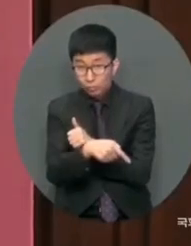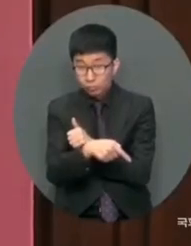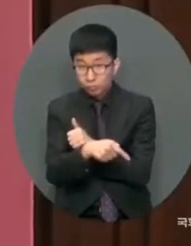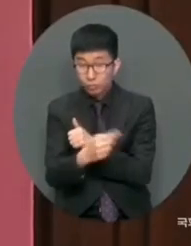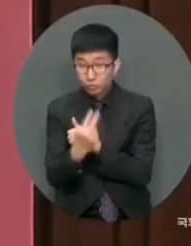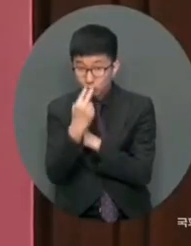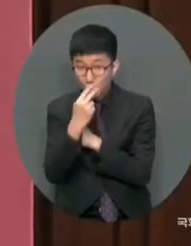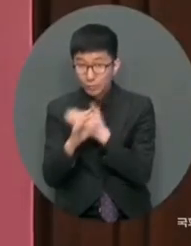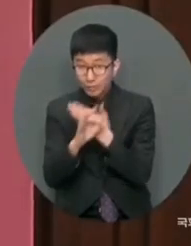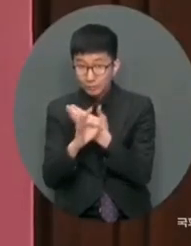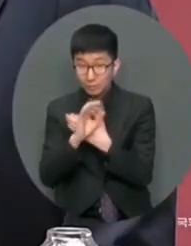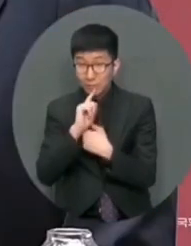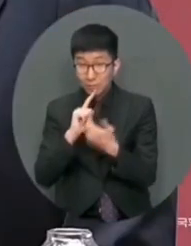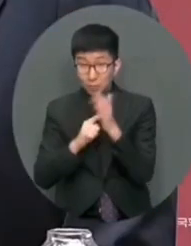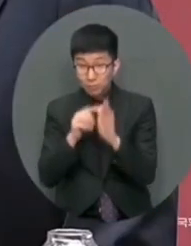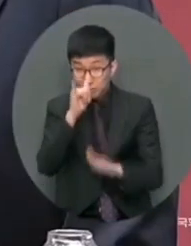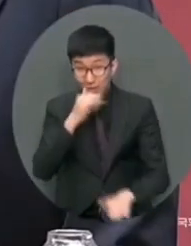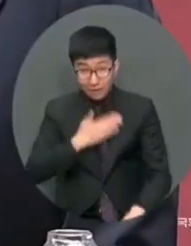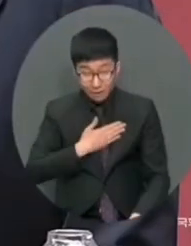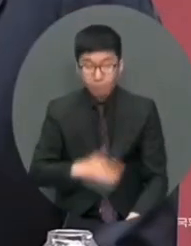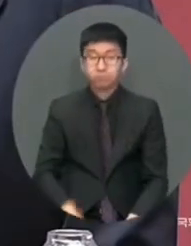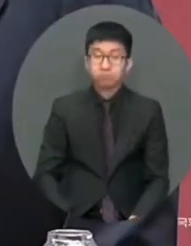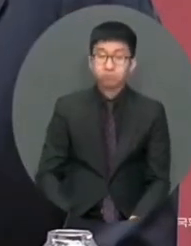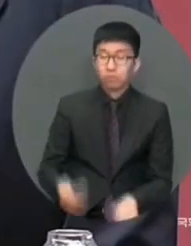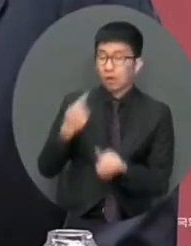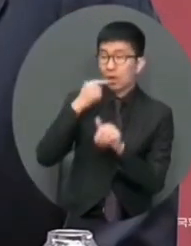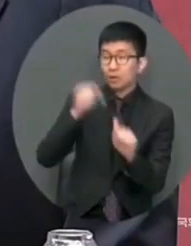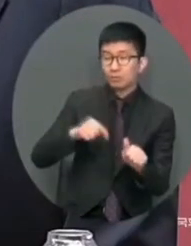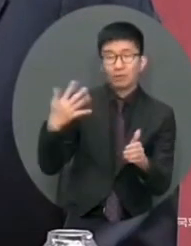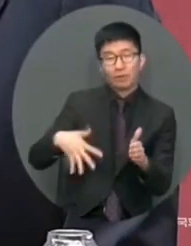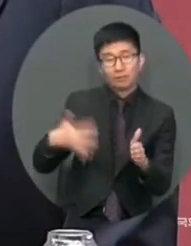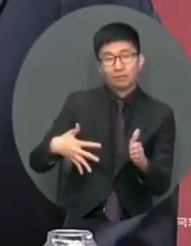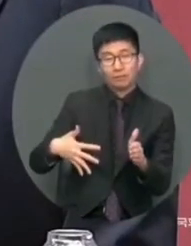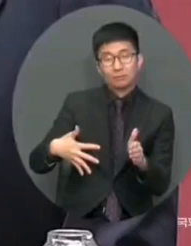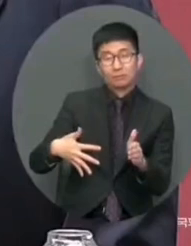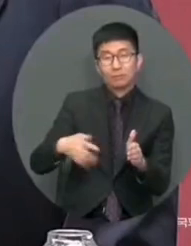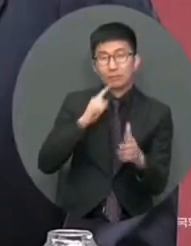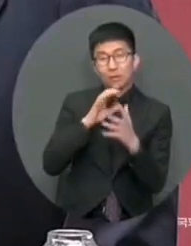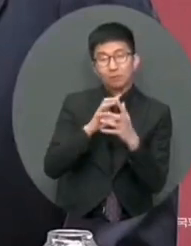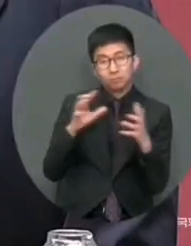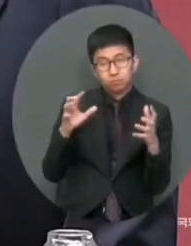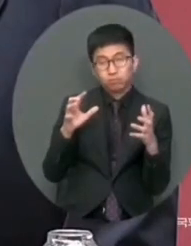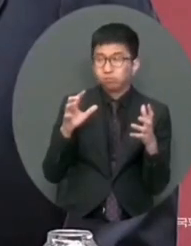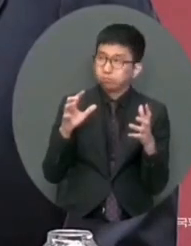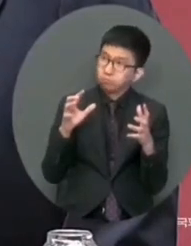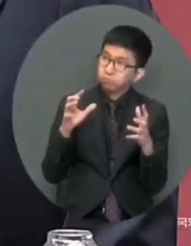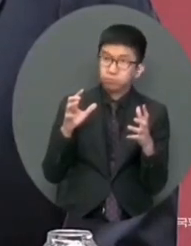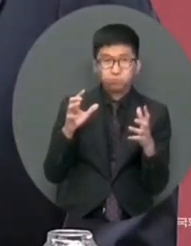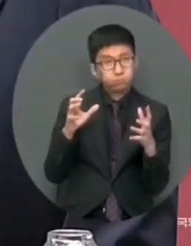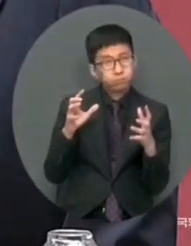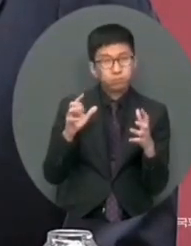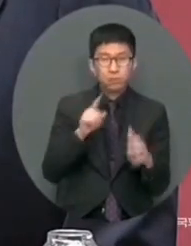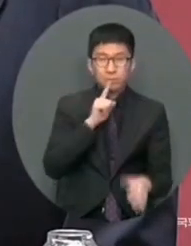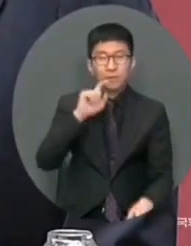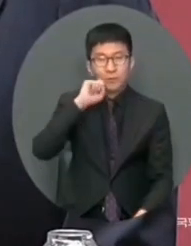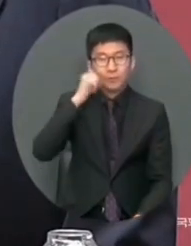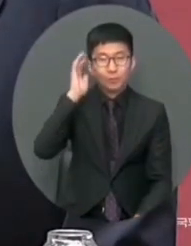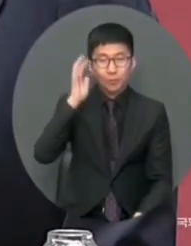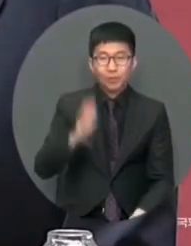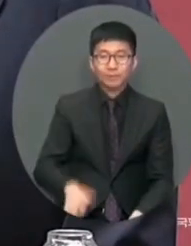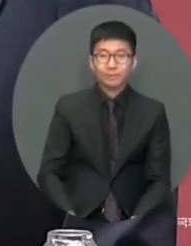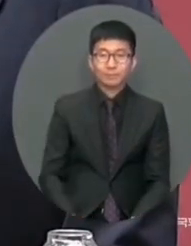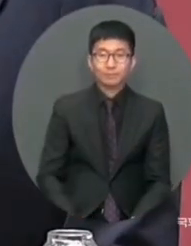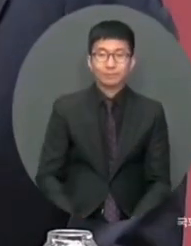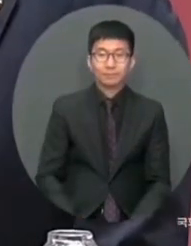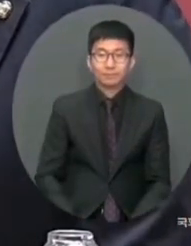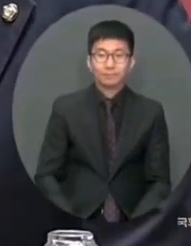현재로서는 지명이 되지 않았기 때문에 제가 유력하게 거론된다, 되지 않는다 하는 것을 언급하는 것은 적절하지